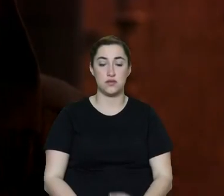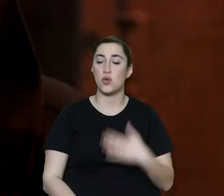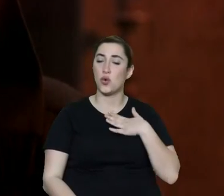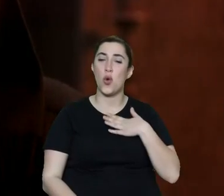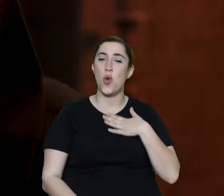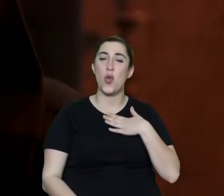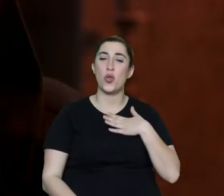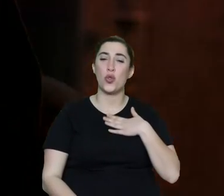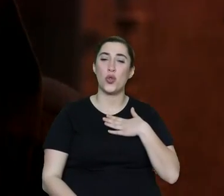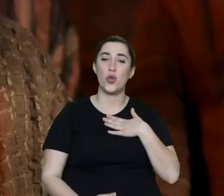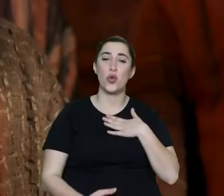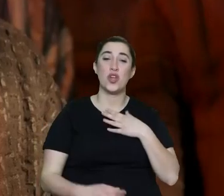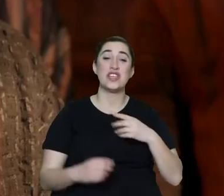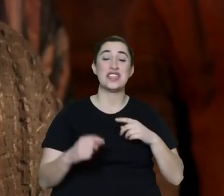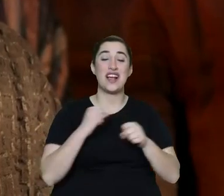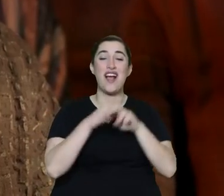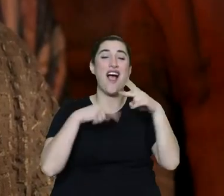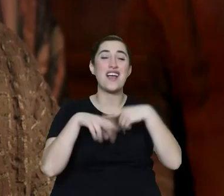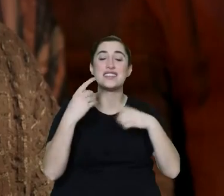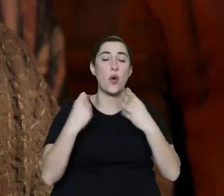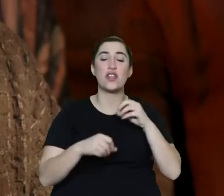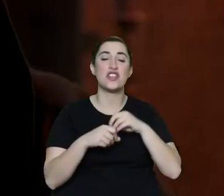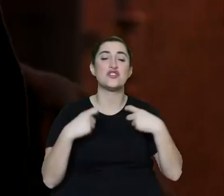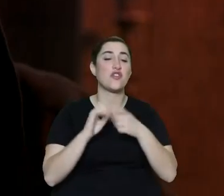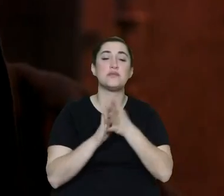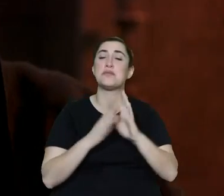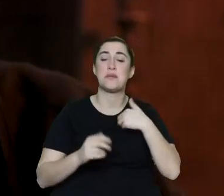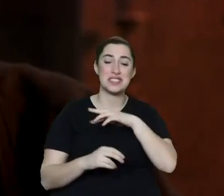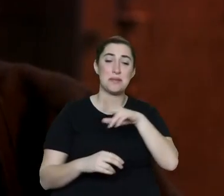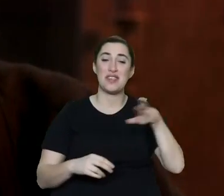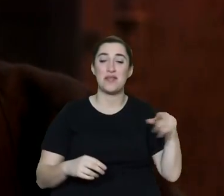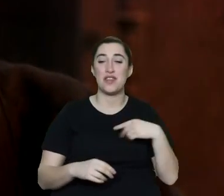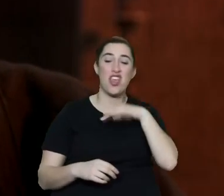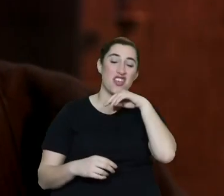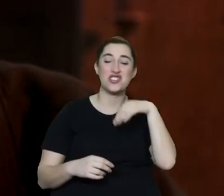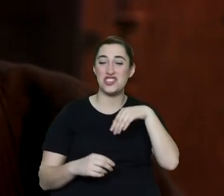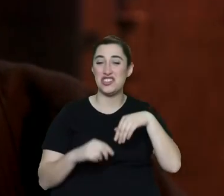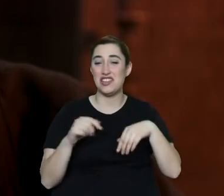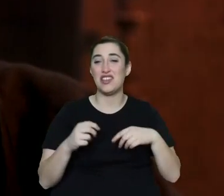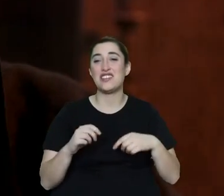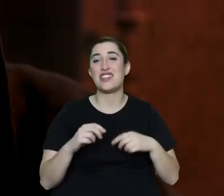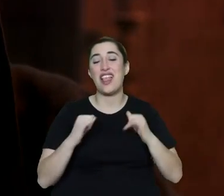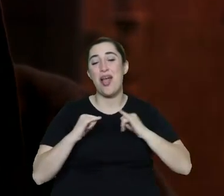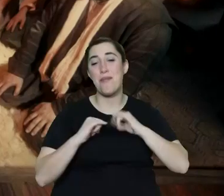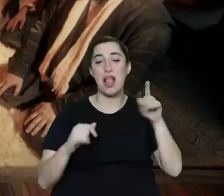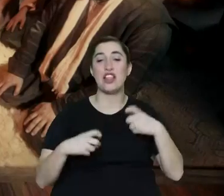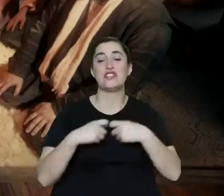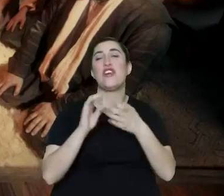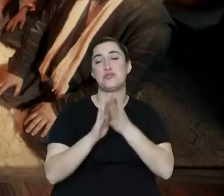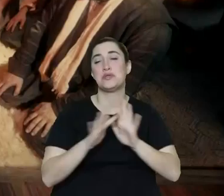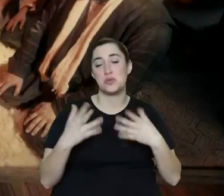Gönlü gazi onlara cenk bitmez. Bizim gibi miskin ihtiyarlara biter anca.